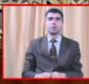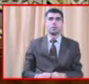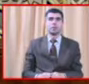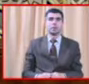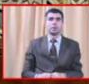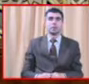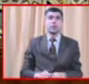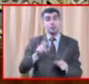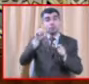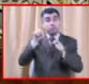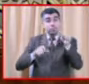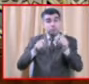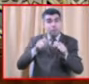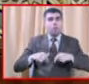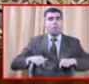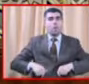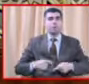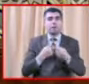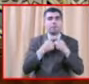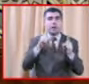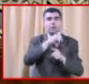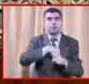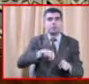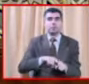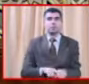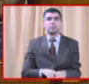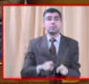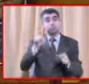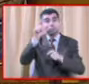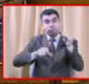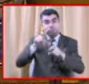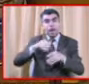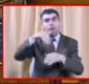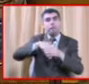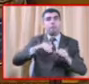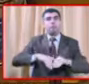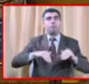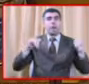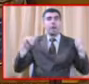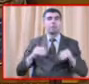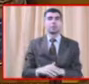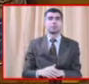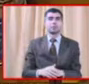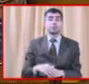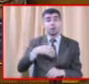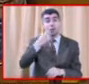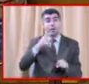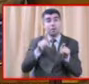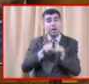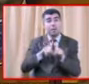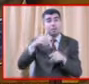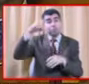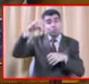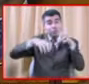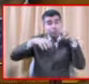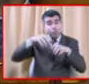الرئيس، السيد الوزير، السيد الوزير المحترم، السادة الوزراء المحترمين، السادة والسيدات النواب المحترمين. سيد الوزير، على إطار الفيضانات التي شهدت